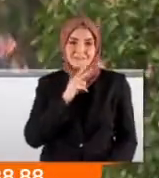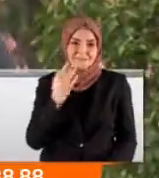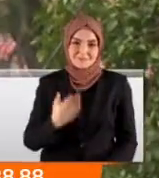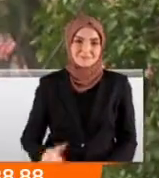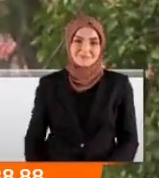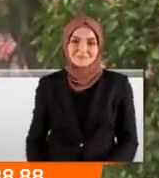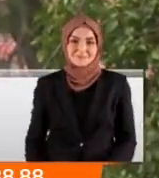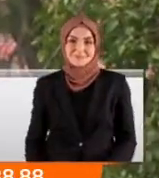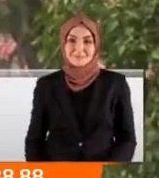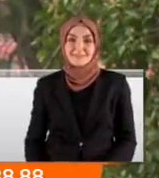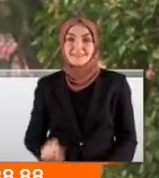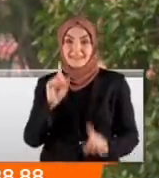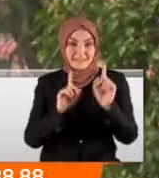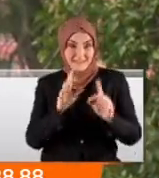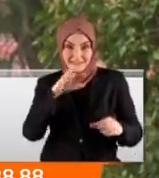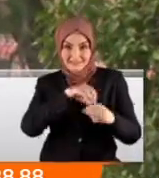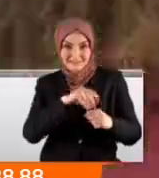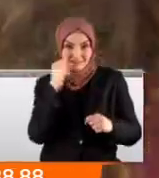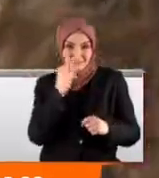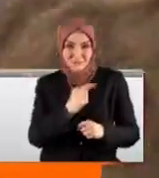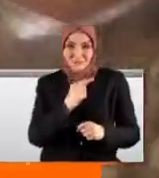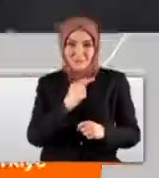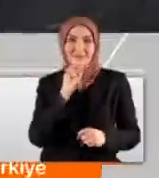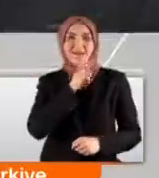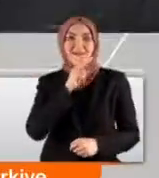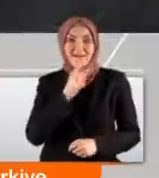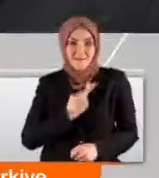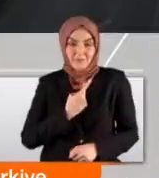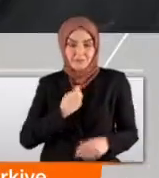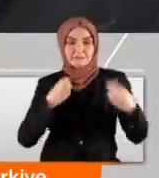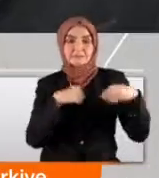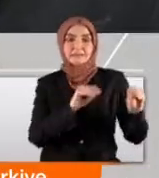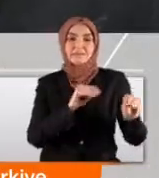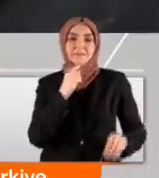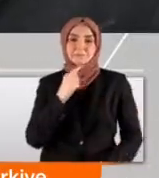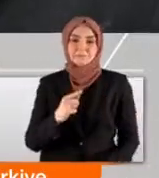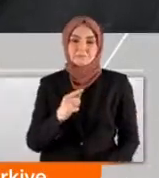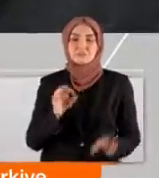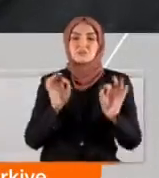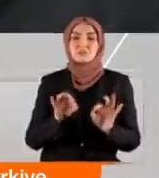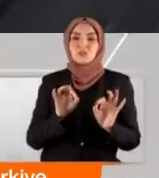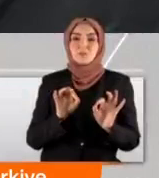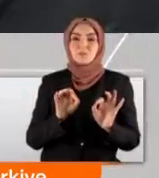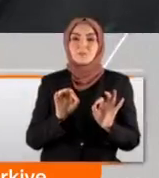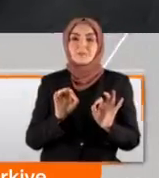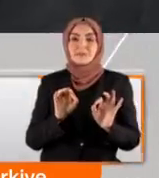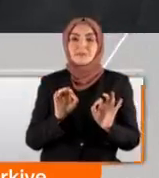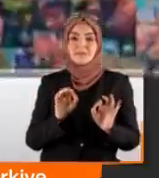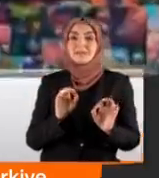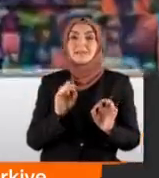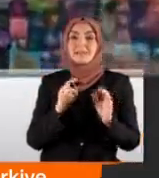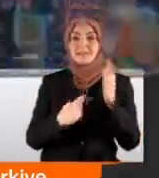dijital ortamda dün akşam kankamı sattım yok artık birçok şey dijital sanat eseri olarak